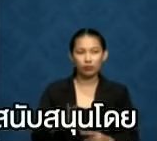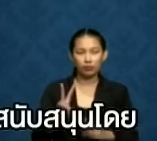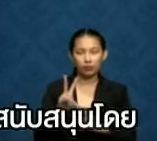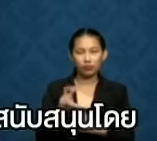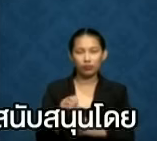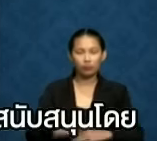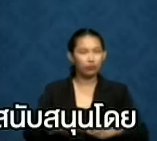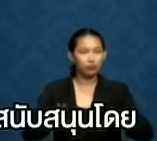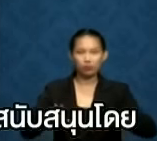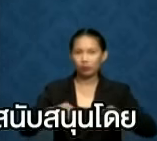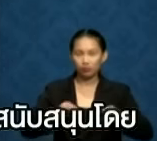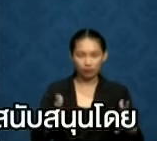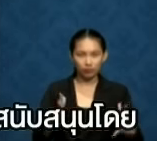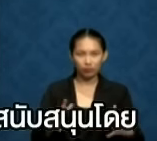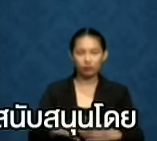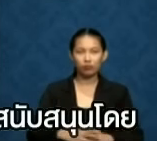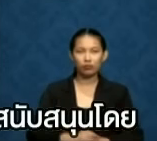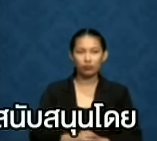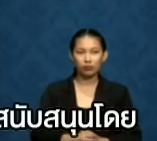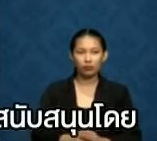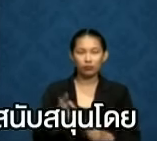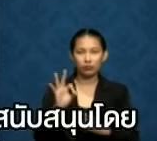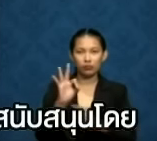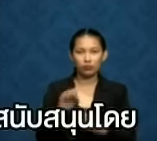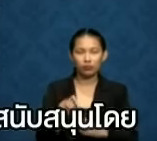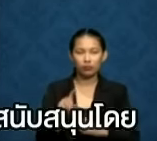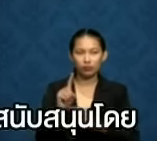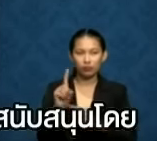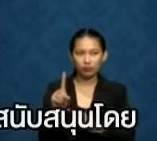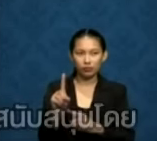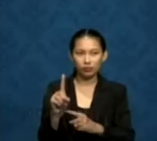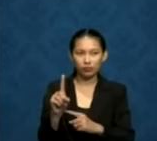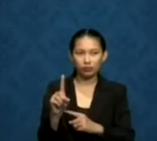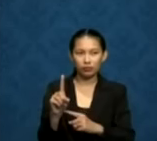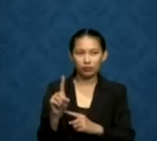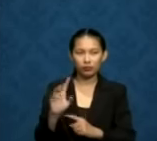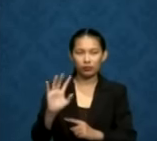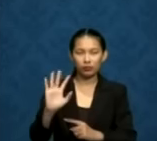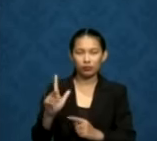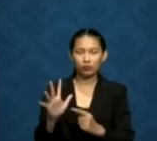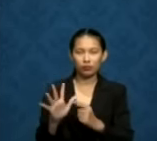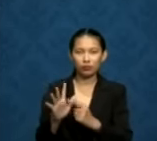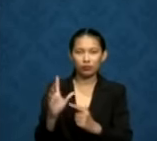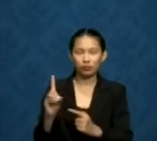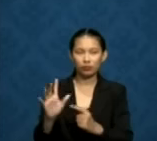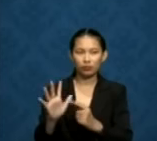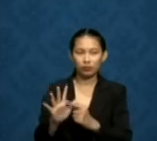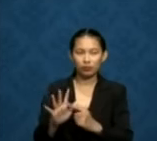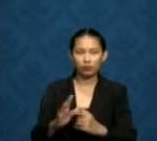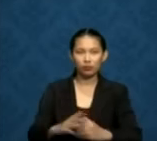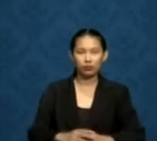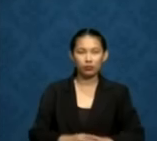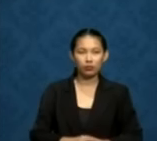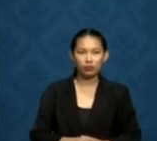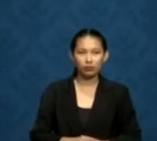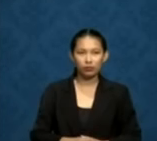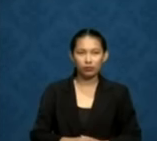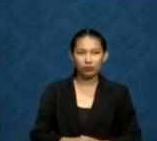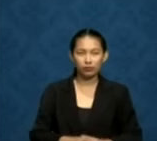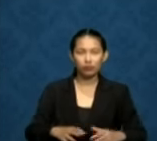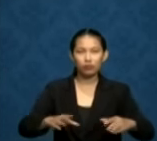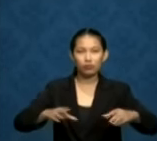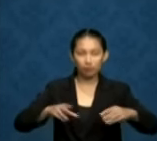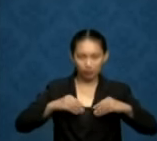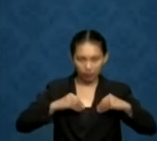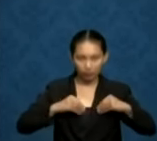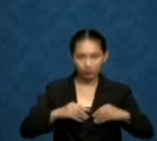ามี319เสียงเกินโควต้าของพรรคร่วมรัฐบาล314เสียงเกินได้ไงนี่คือหาแรกคือฮาแรก